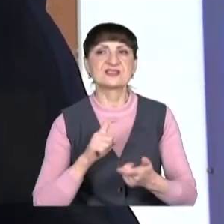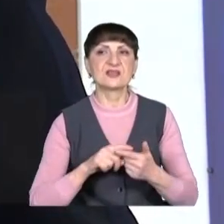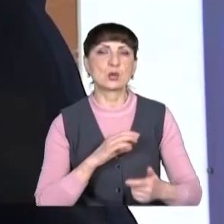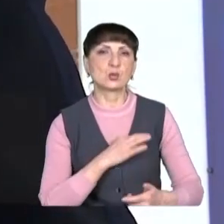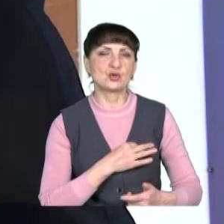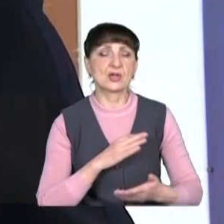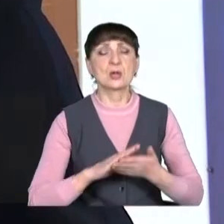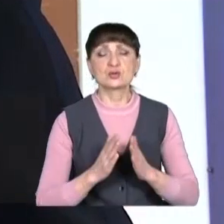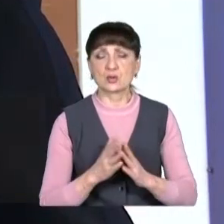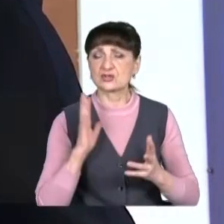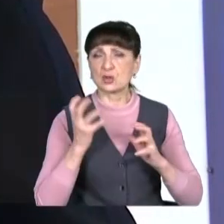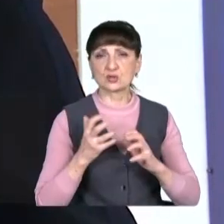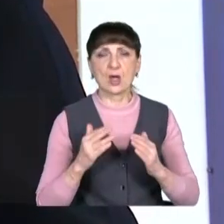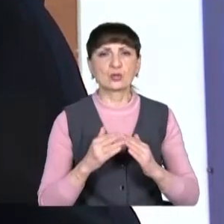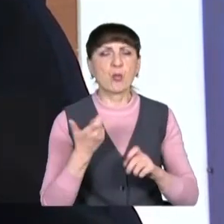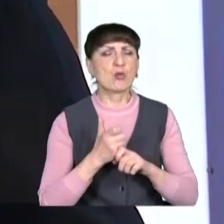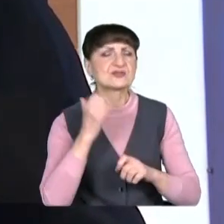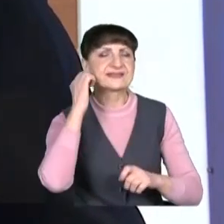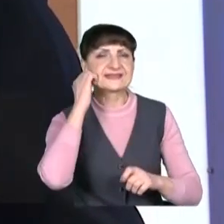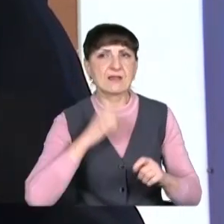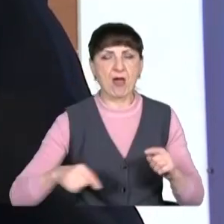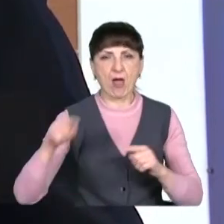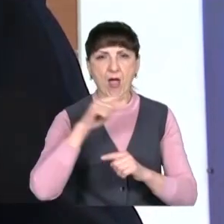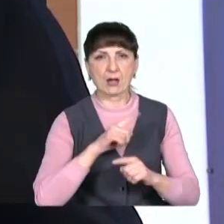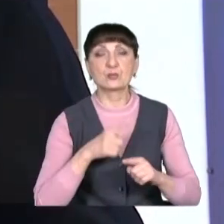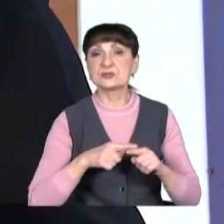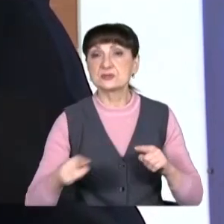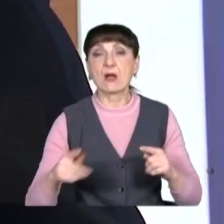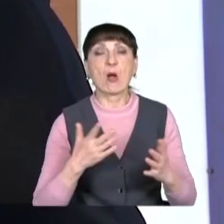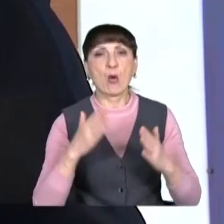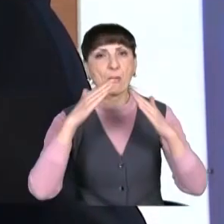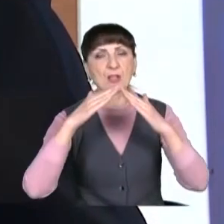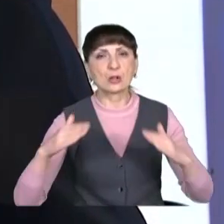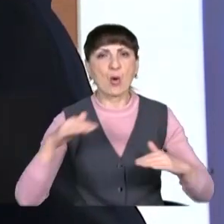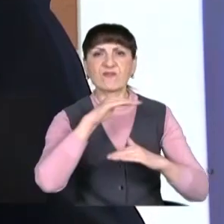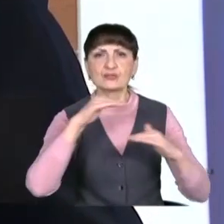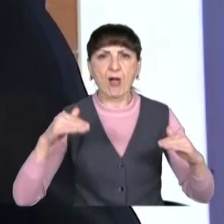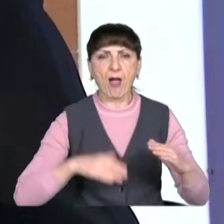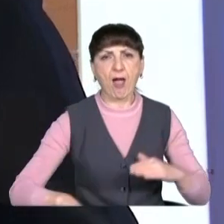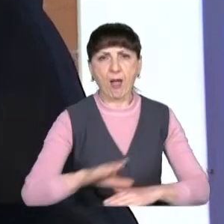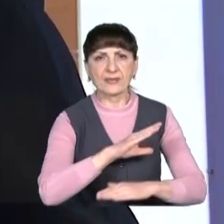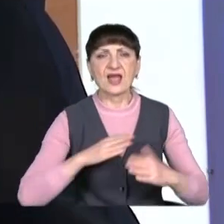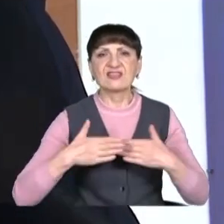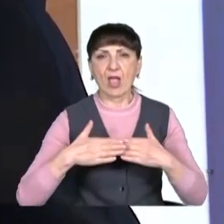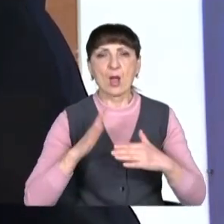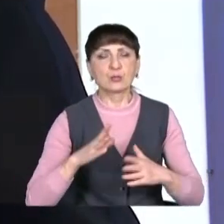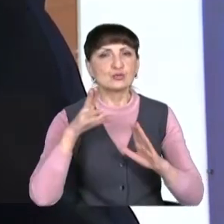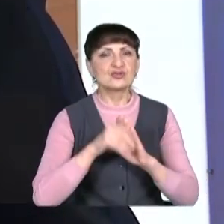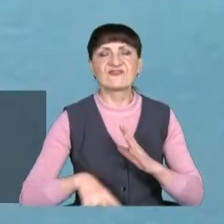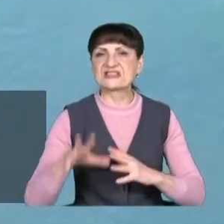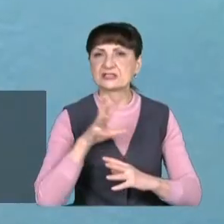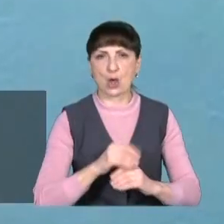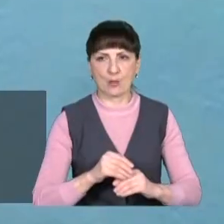Ситуация серьезная. Здание очень старое. Будем проверять текущее состояние потолка, фундамента, дверей. Будет учитываться абсолютно